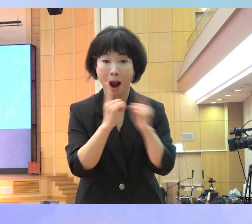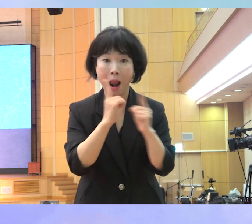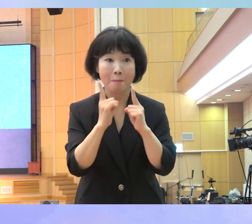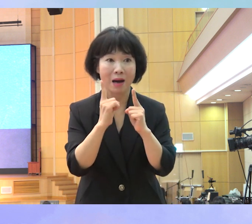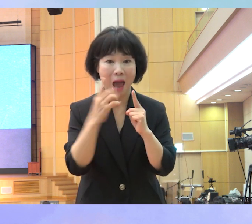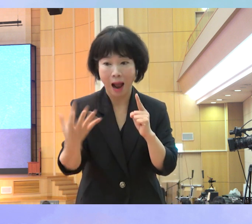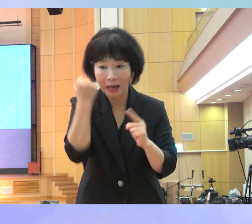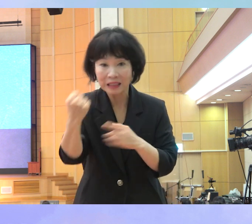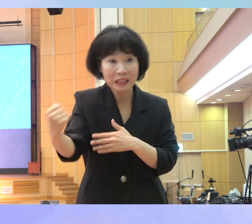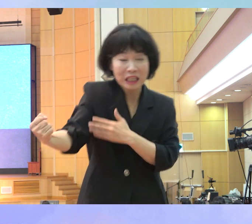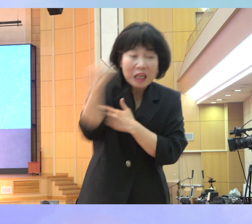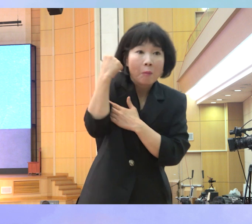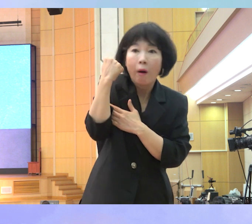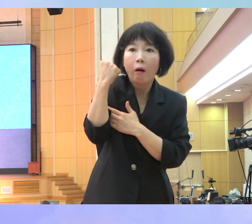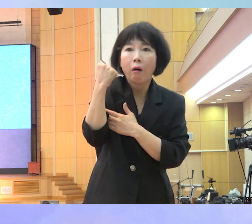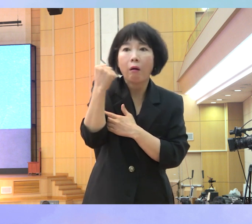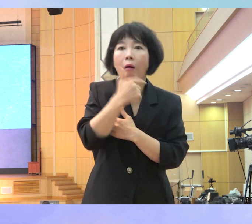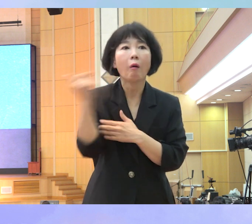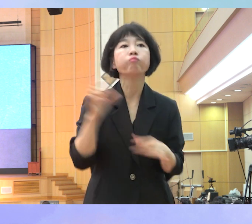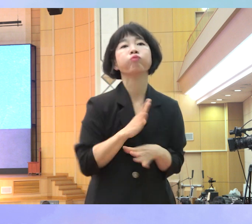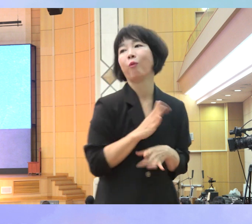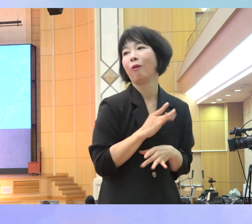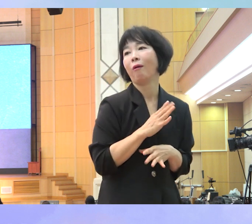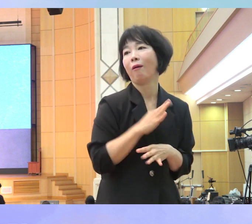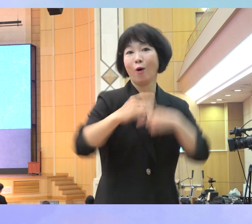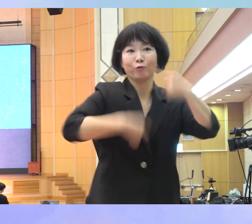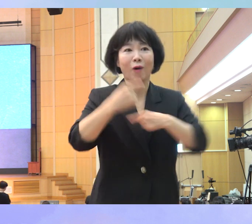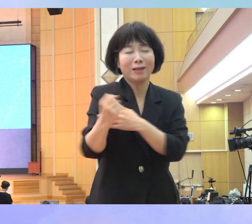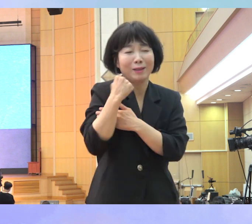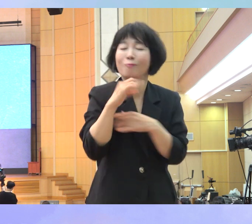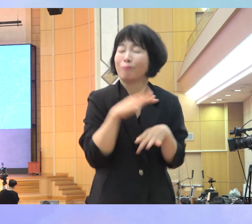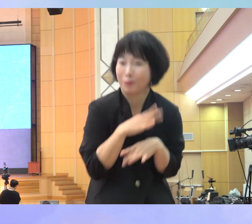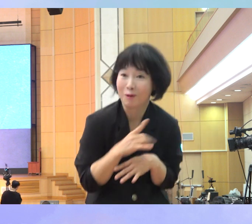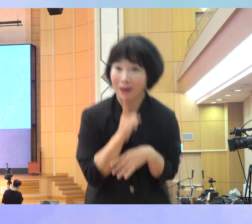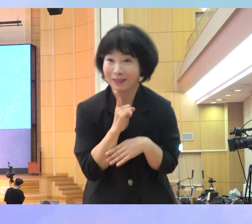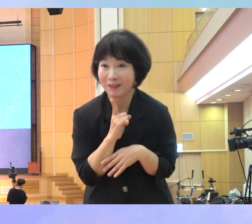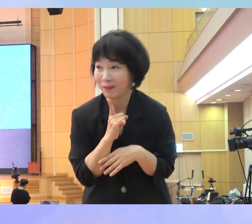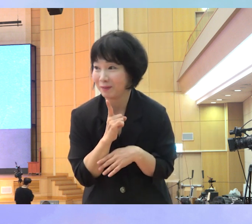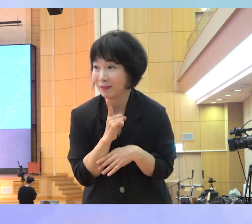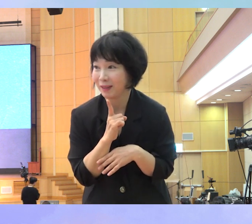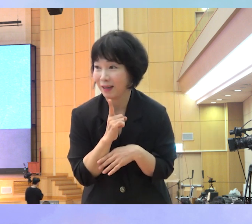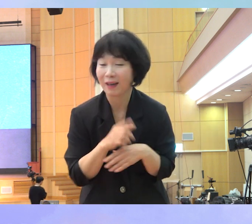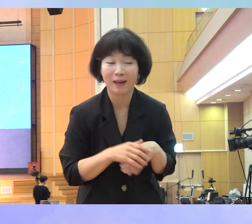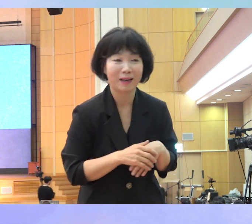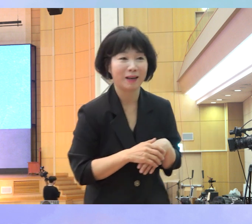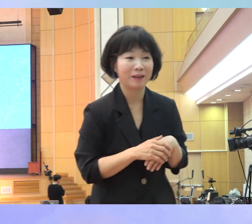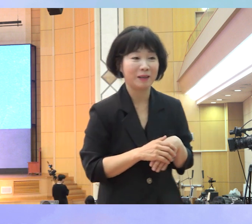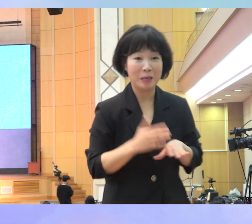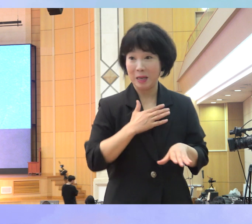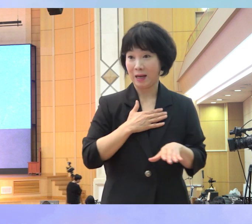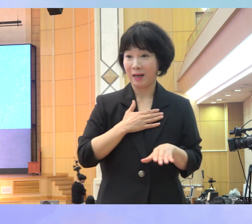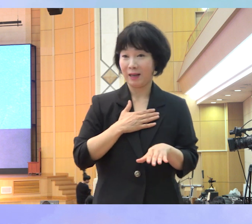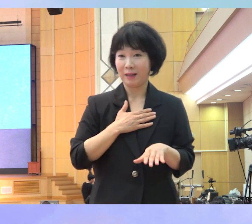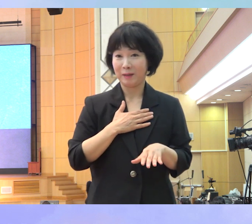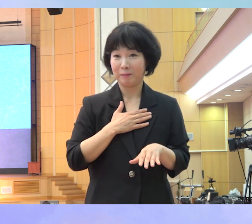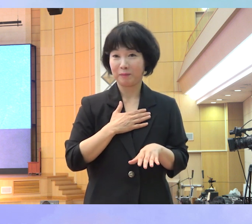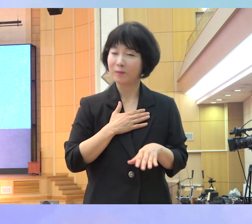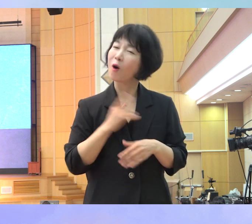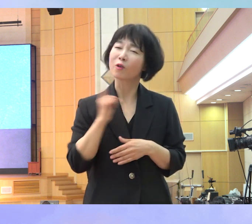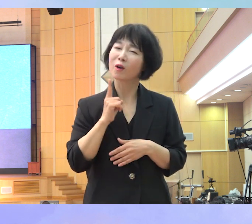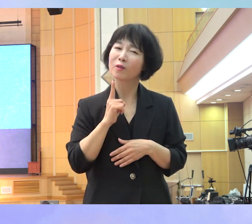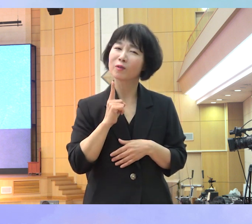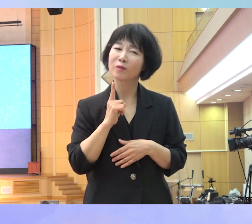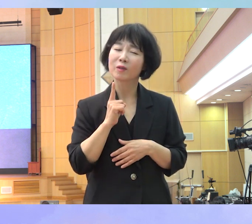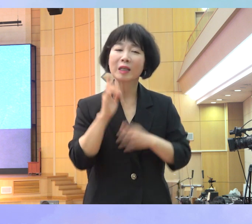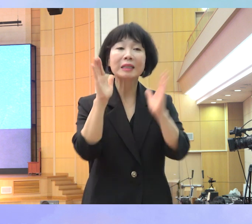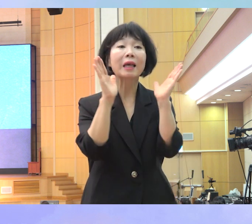힘이 얼마나 무섭냐면요, 제가 이 말씀을 준비하다가 어떤 책을 좀